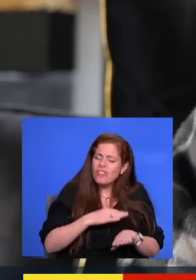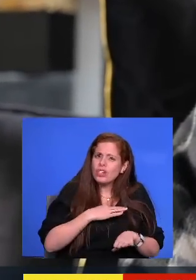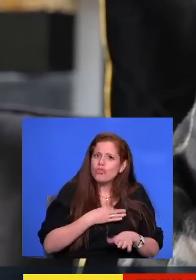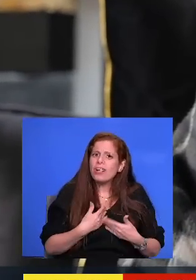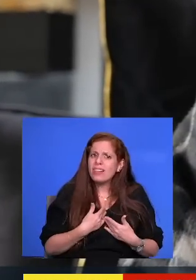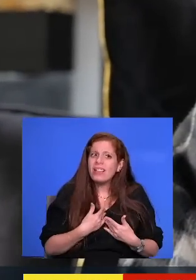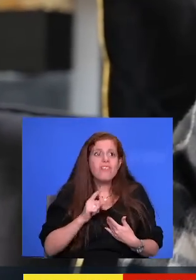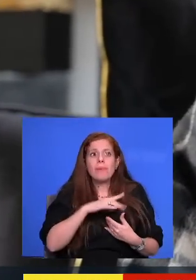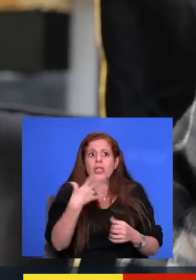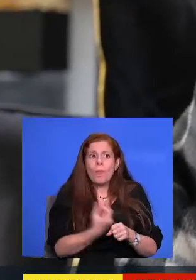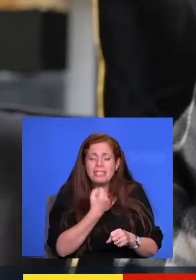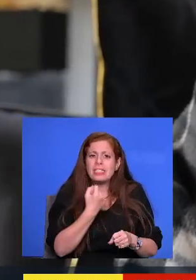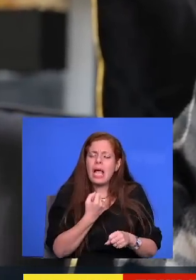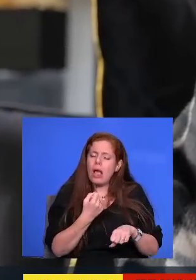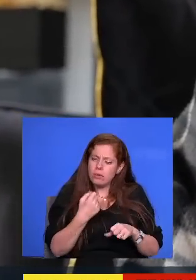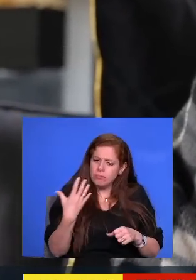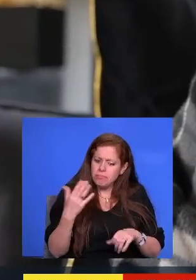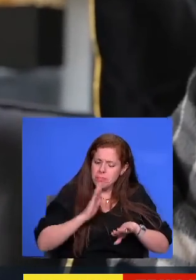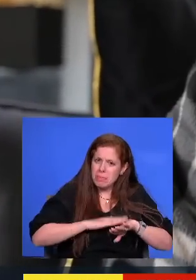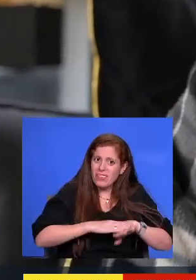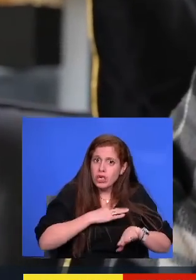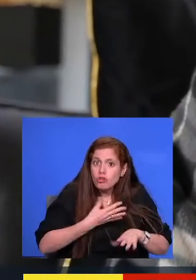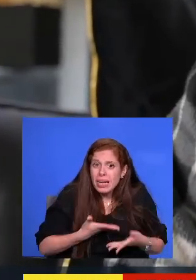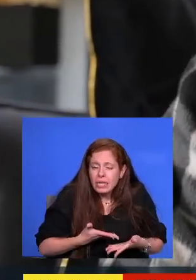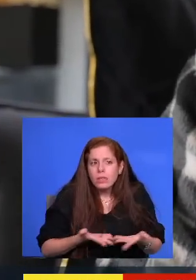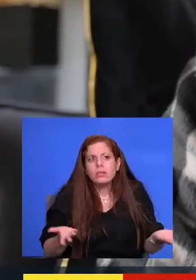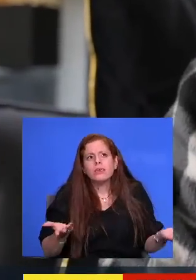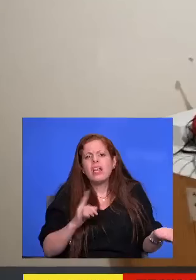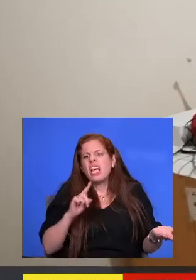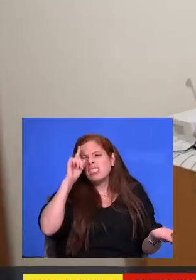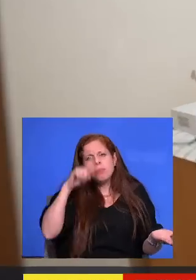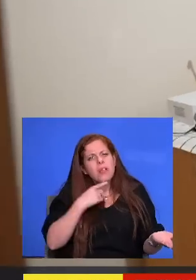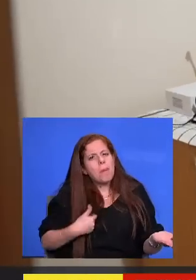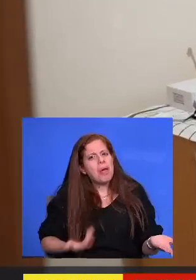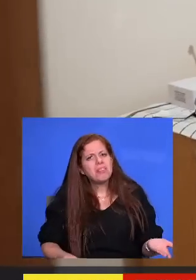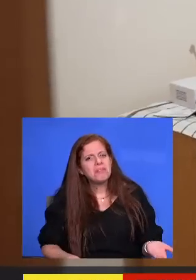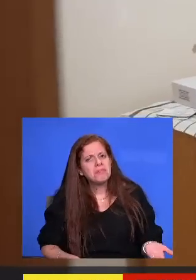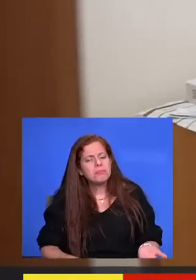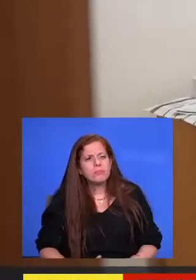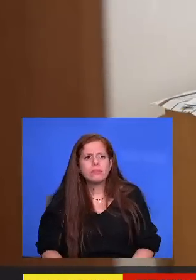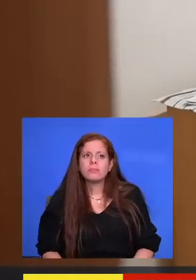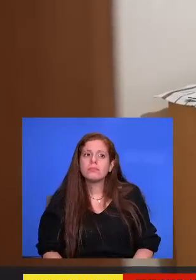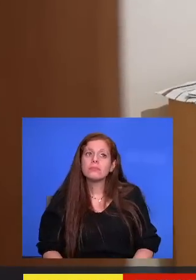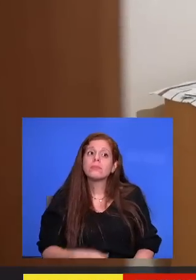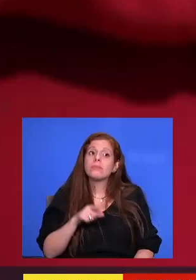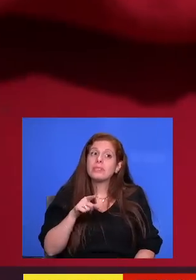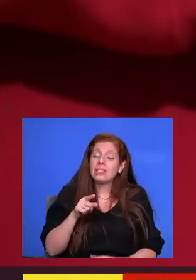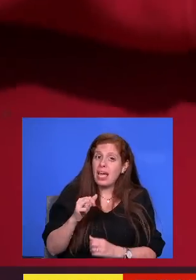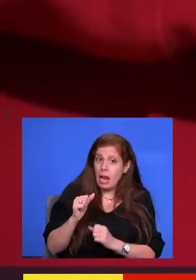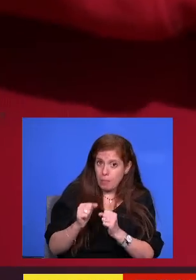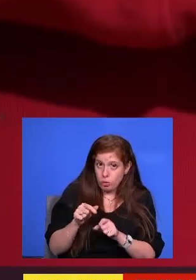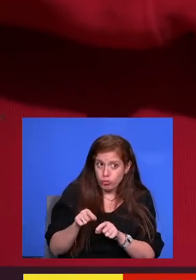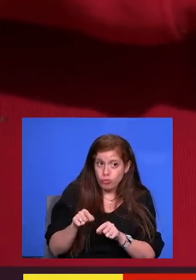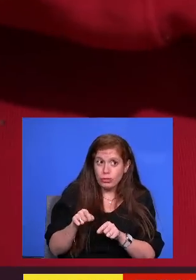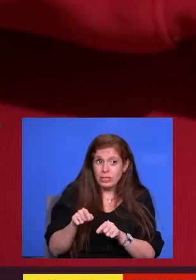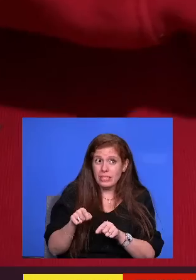ואם אני לא מצליח לעמוד בתפקיד שלי כראוי, אז איזה מין אבא אתה? אלה המכשירים. קובי,